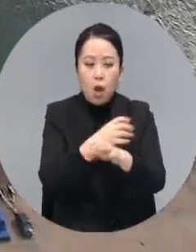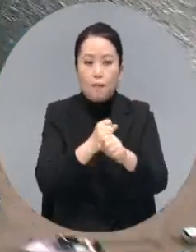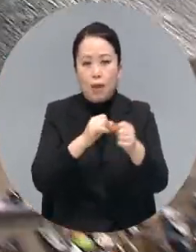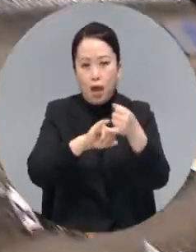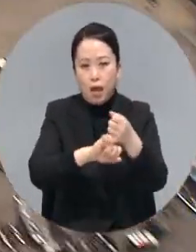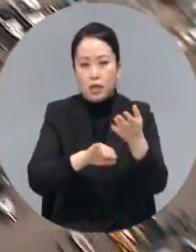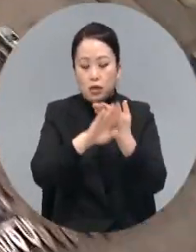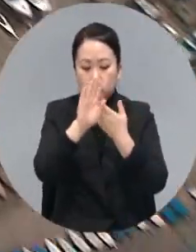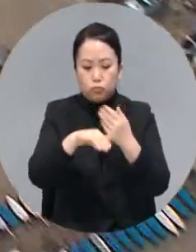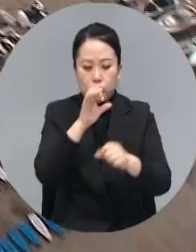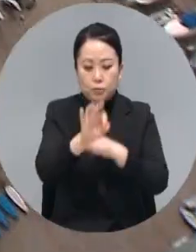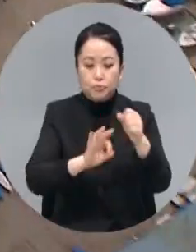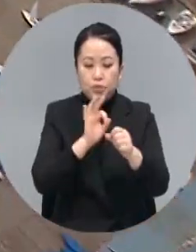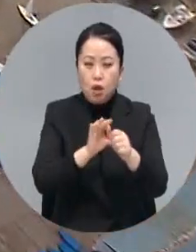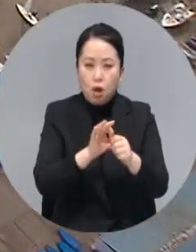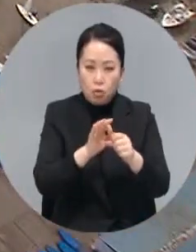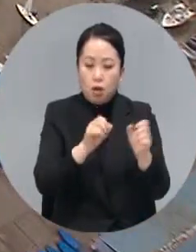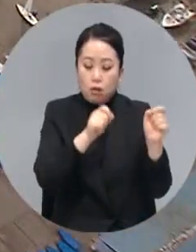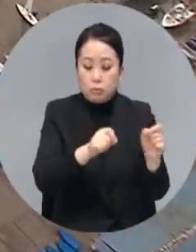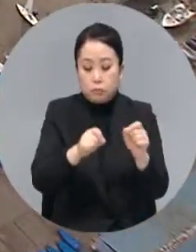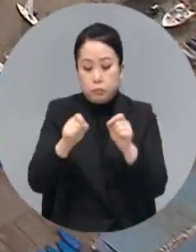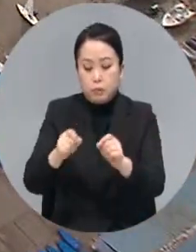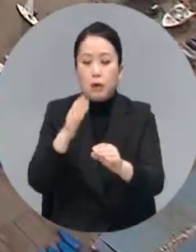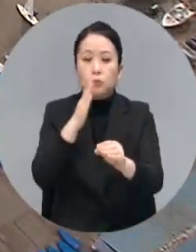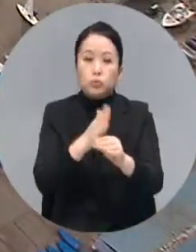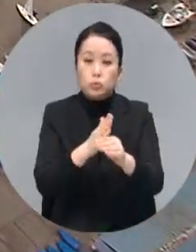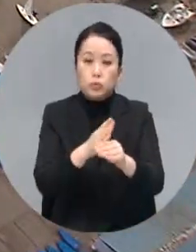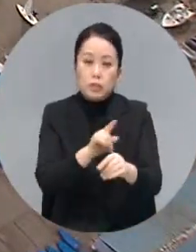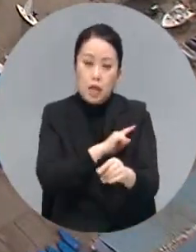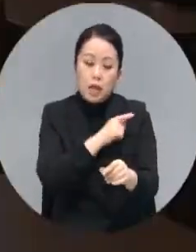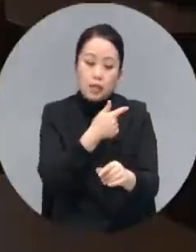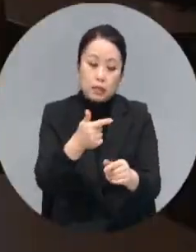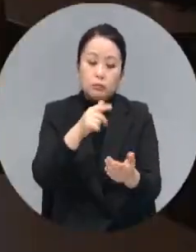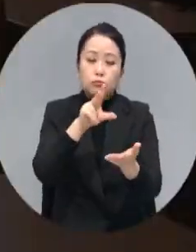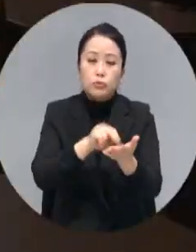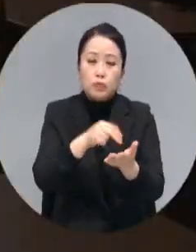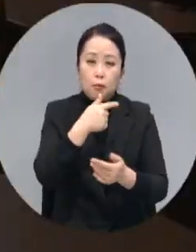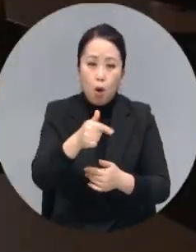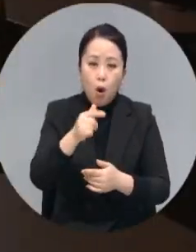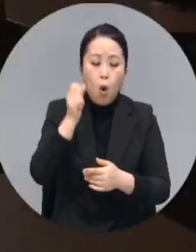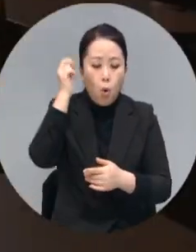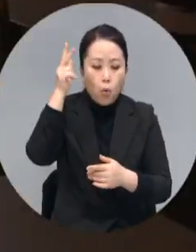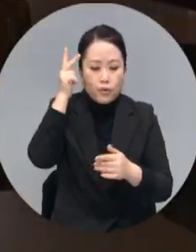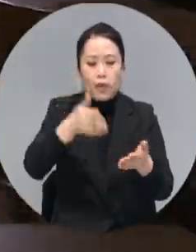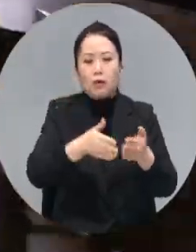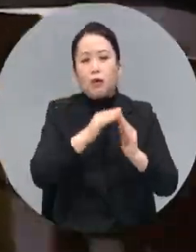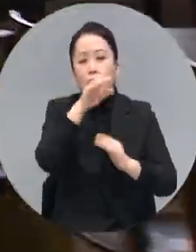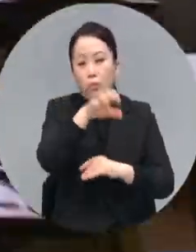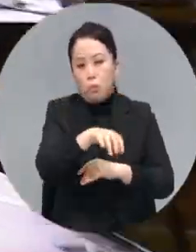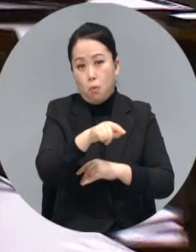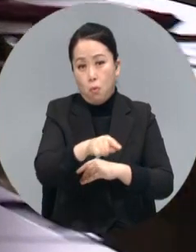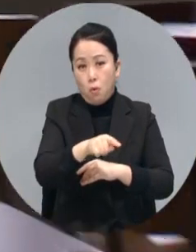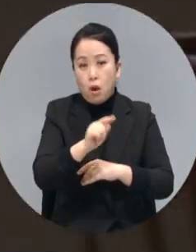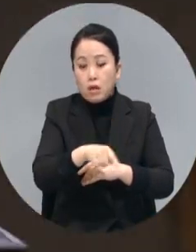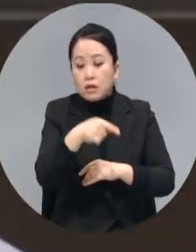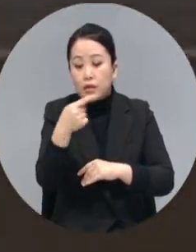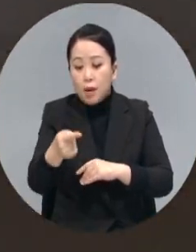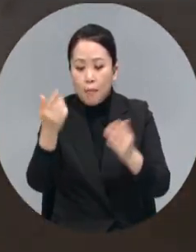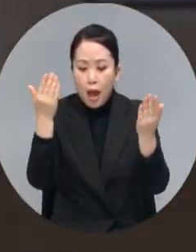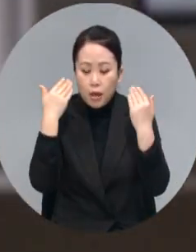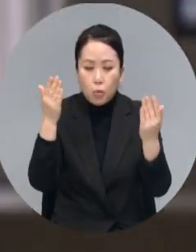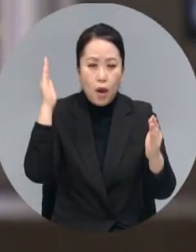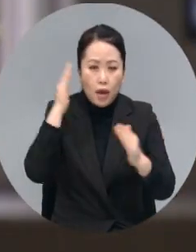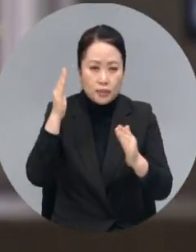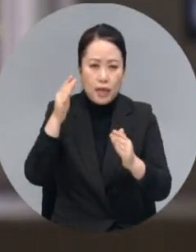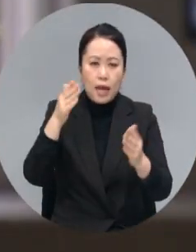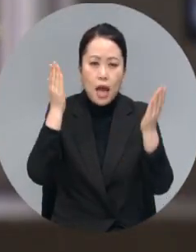표류해 왔습니다. 가장 큰 장애물은 호텔 건립 위치였습니다. 인근 학생들의 학습권과 주민 일조권 침해